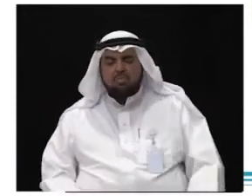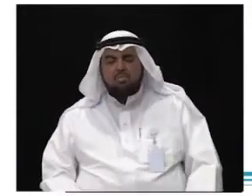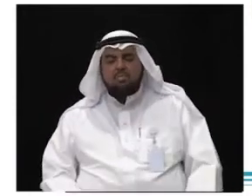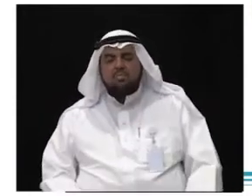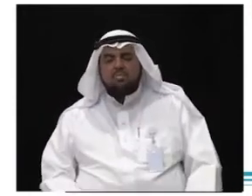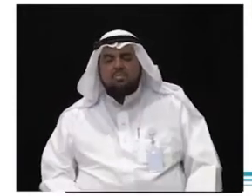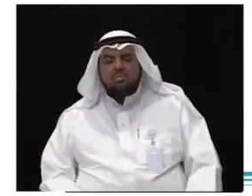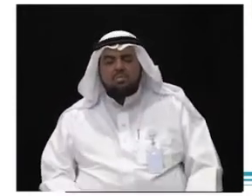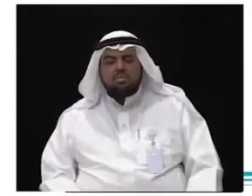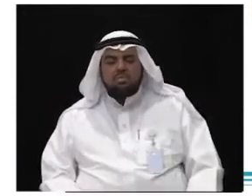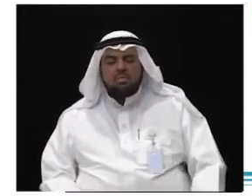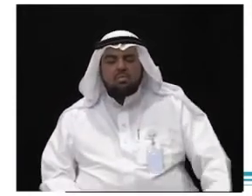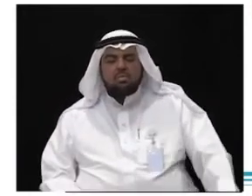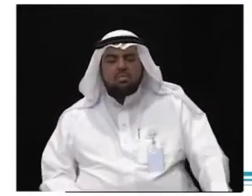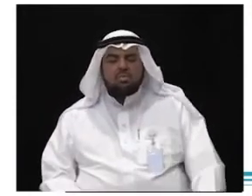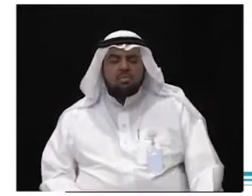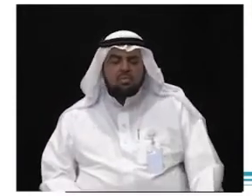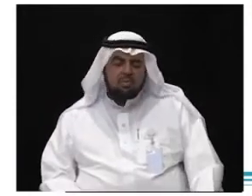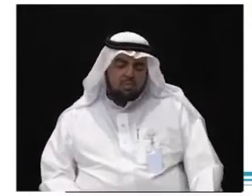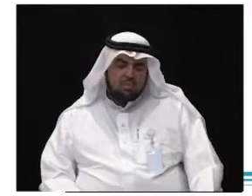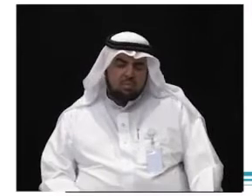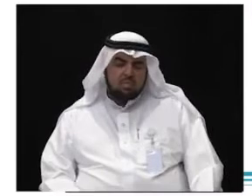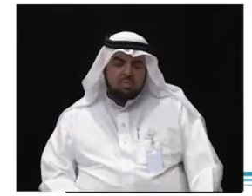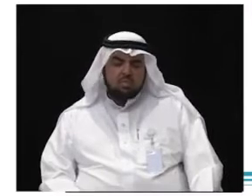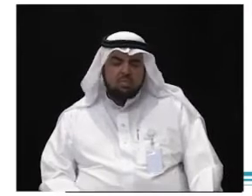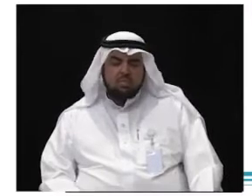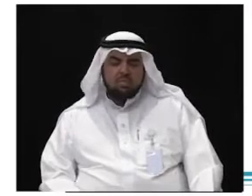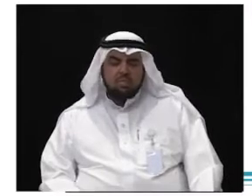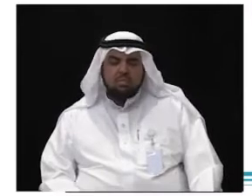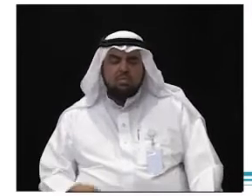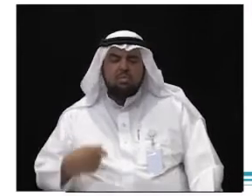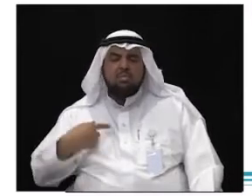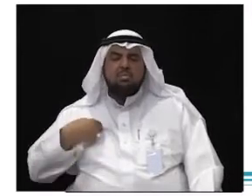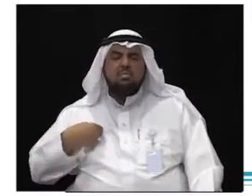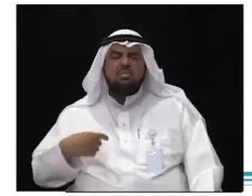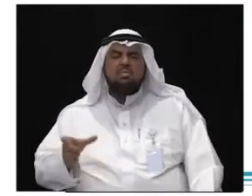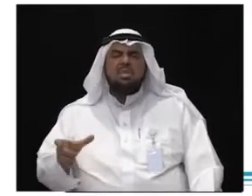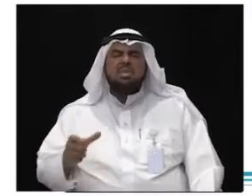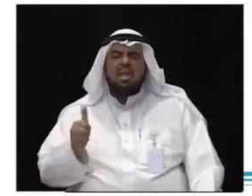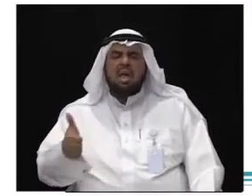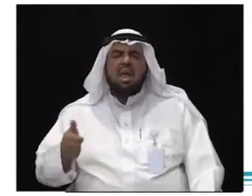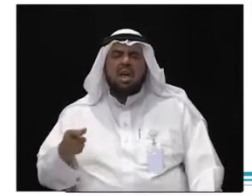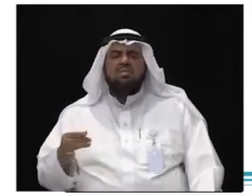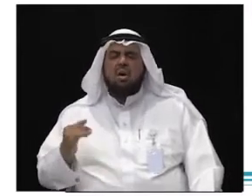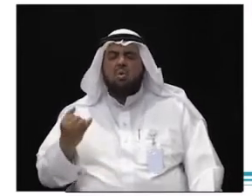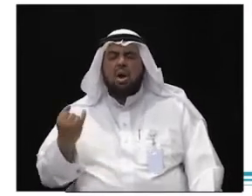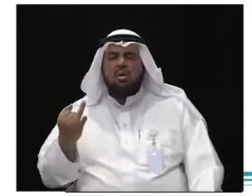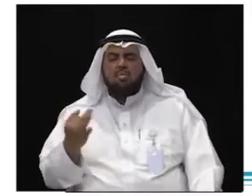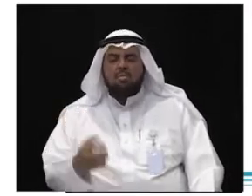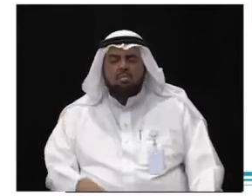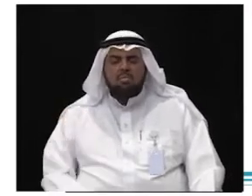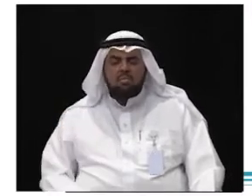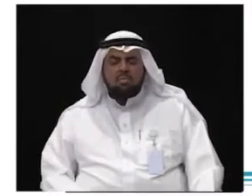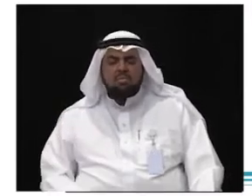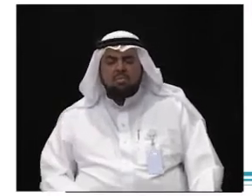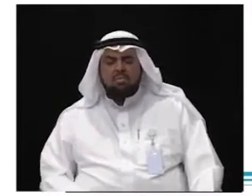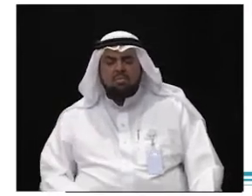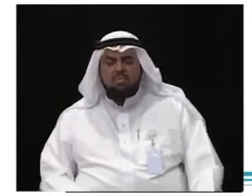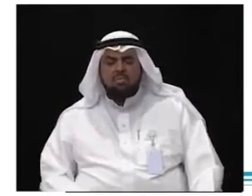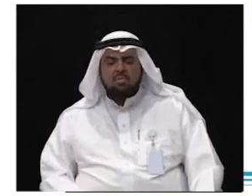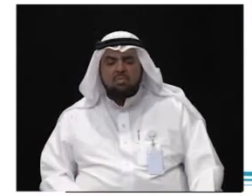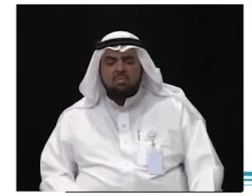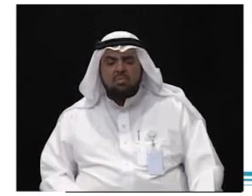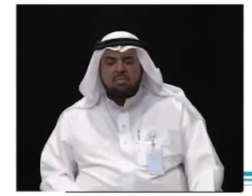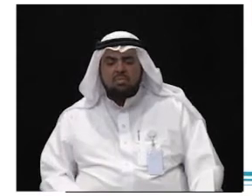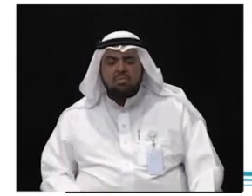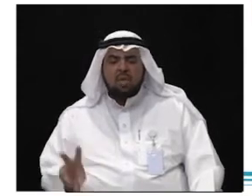المساواة لهذا المتغير، وأستطيع أن أضع كلمة أو حرف أو اسم أو رقم. المثال